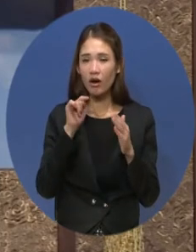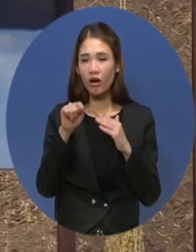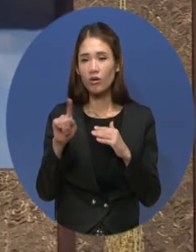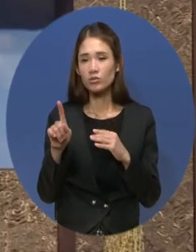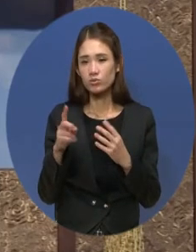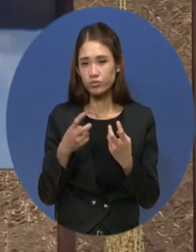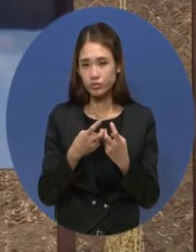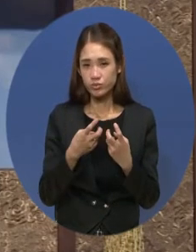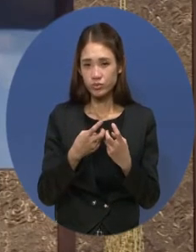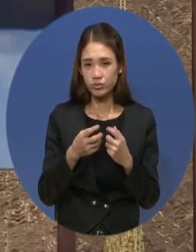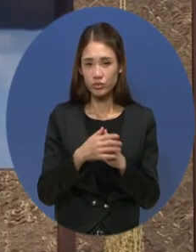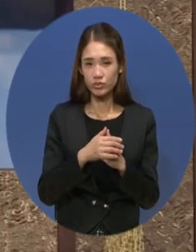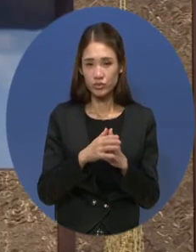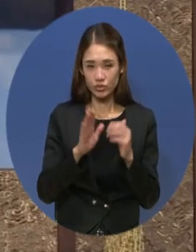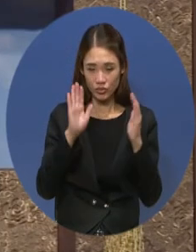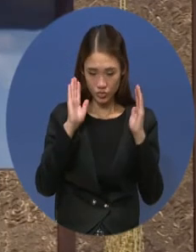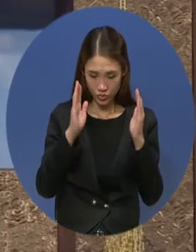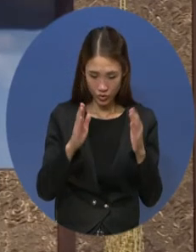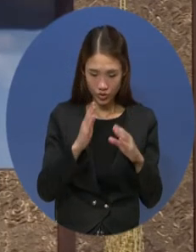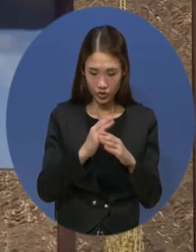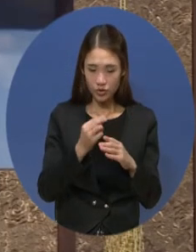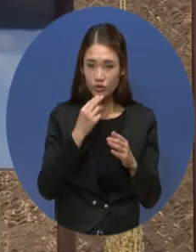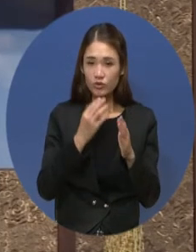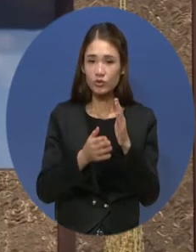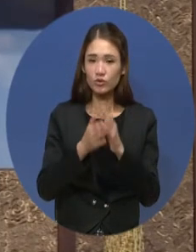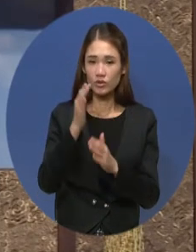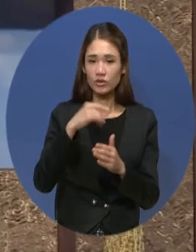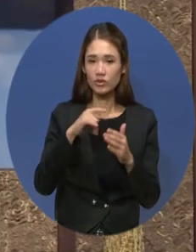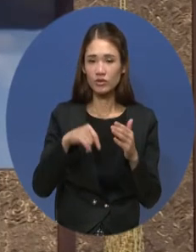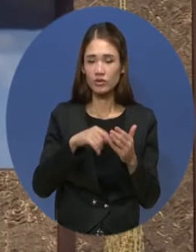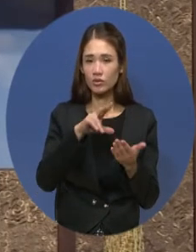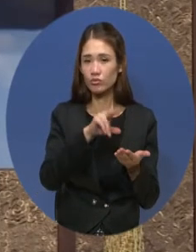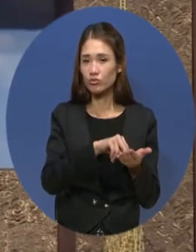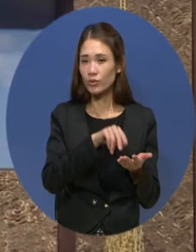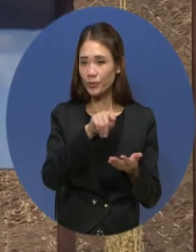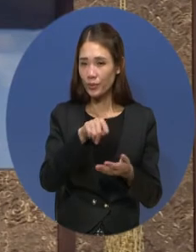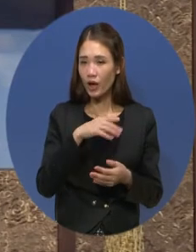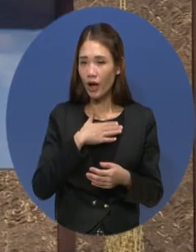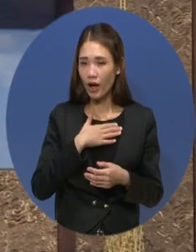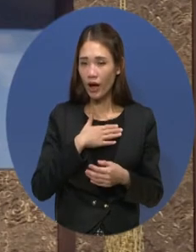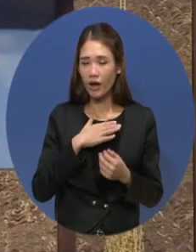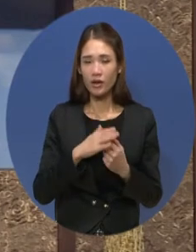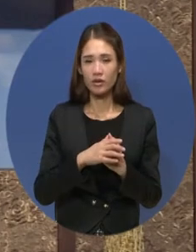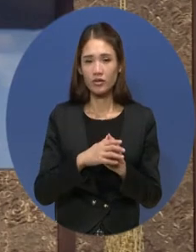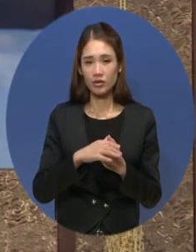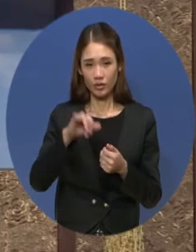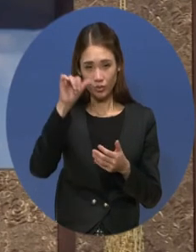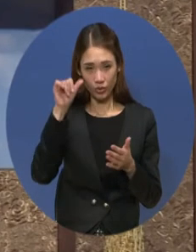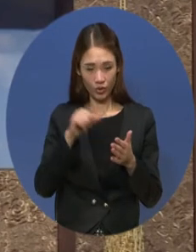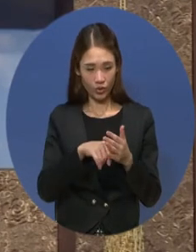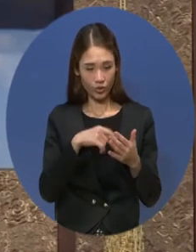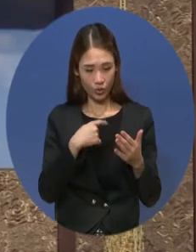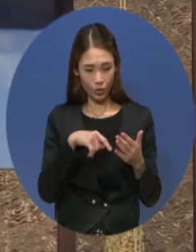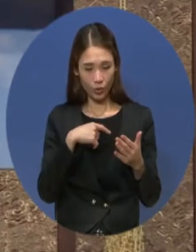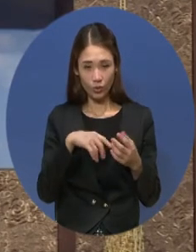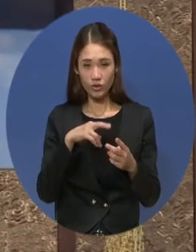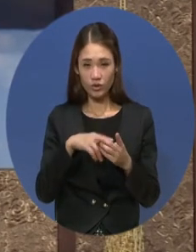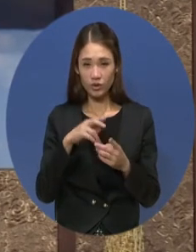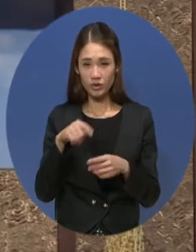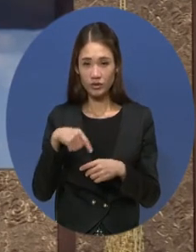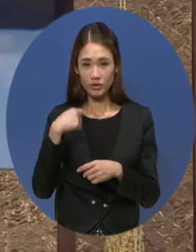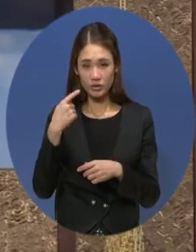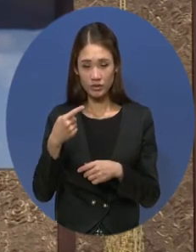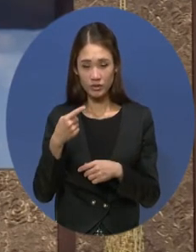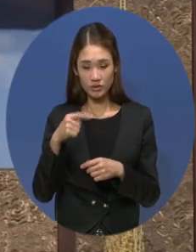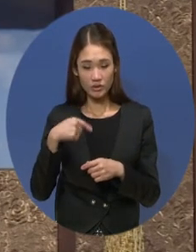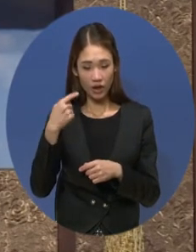지금 이제 이슈가 되고 있는 것은 서울시에서도 문제점은 알고 계세요 평생 교육 센터 다음에 모델은 그 다음